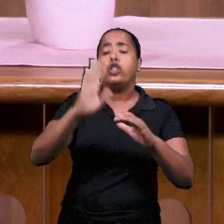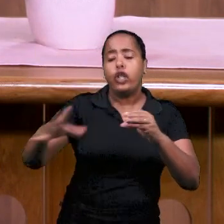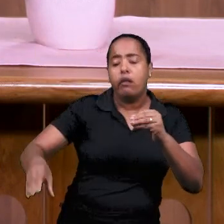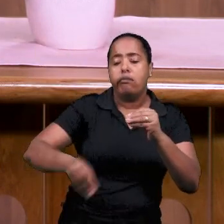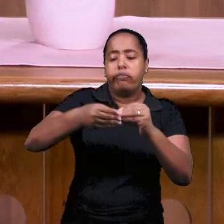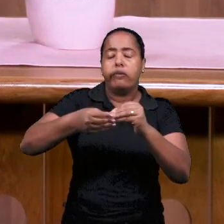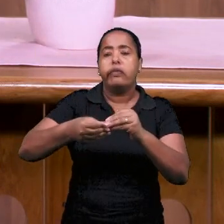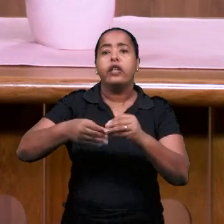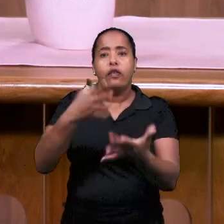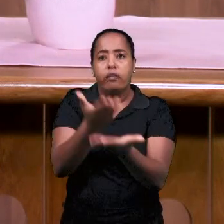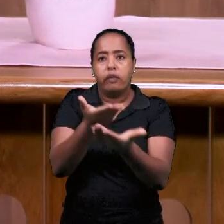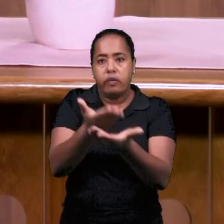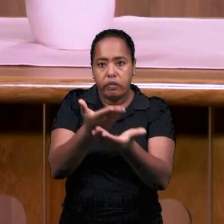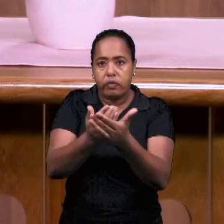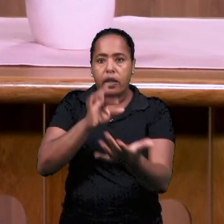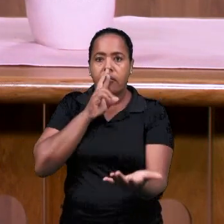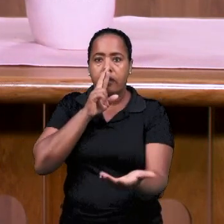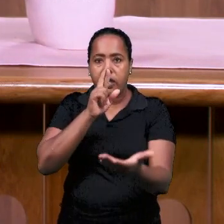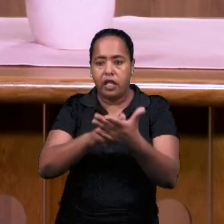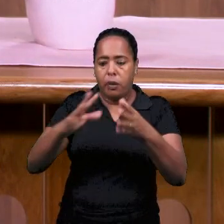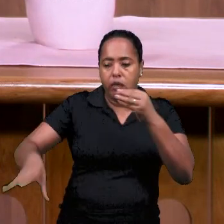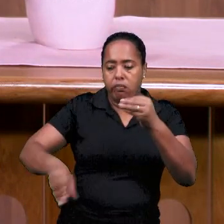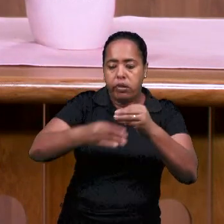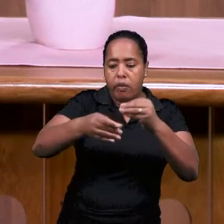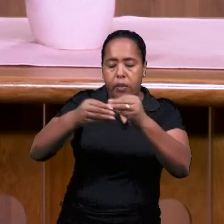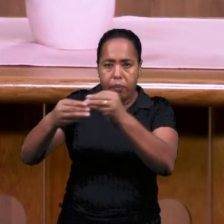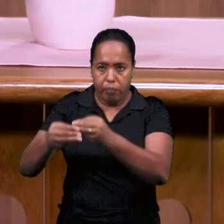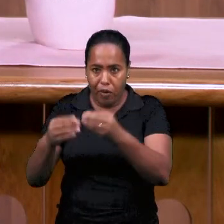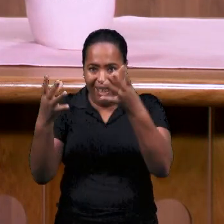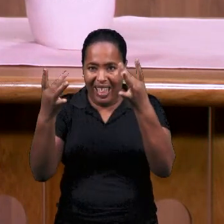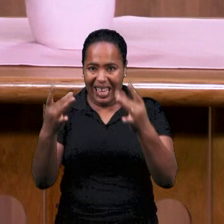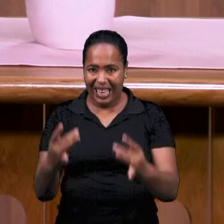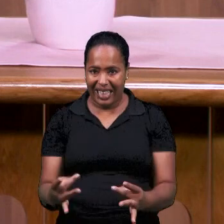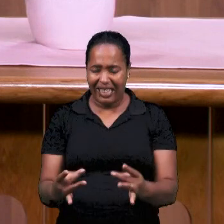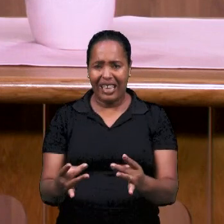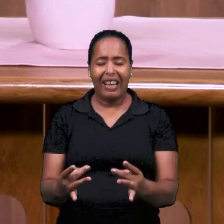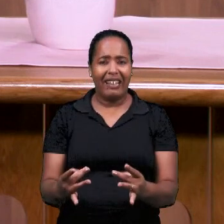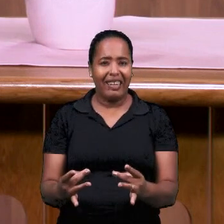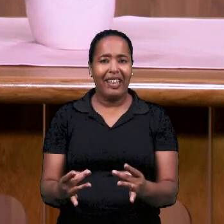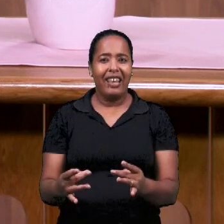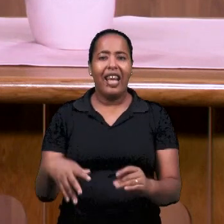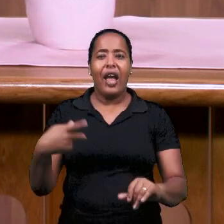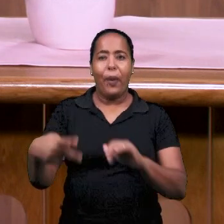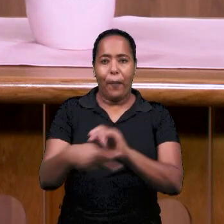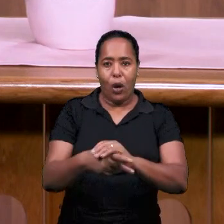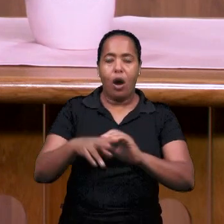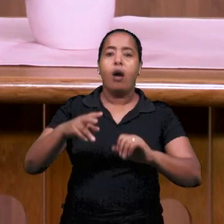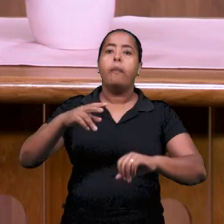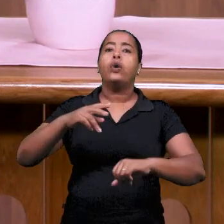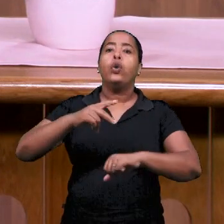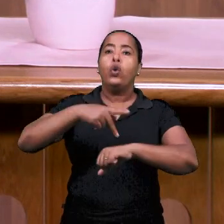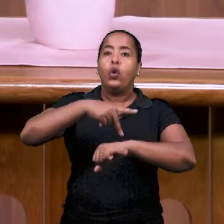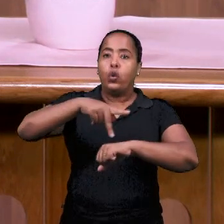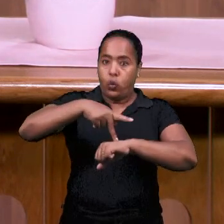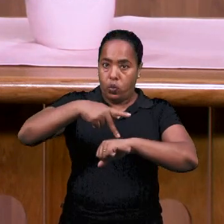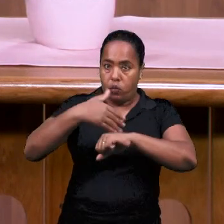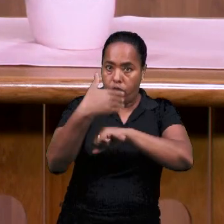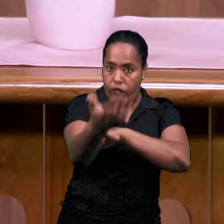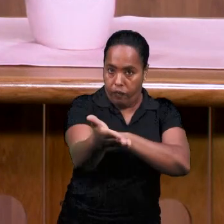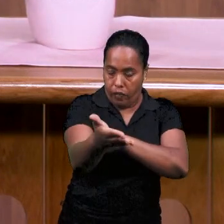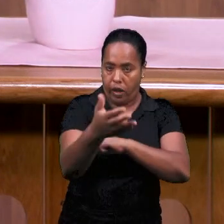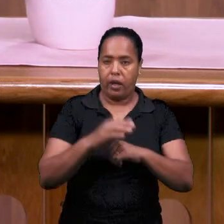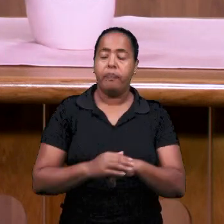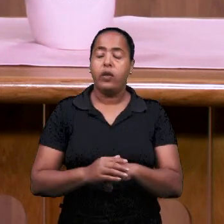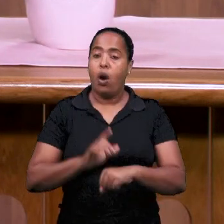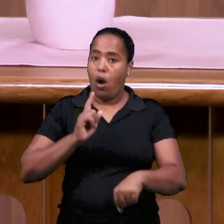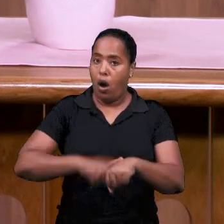été apporté comme réponse ce matin, elles vont rajouter quelques détails de plus. Ce sont des participations venues de l'étranger.